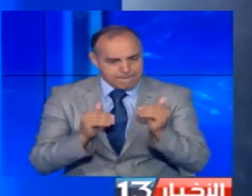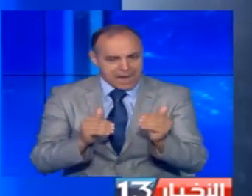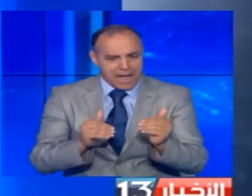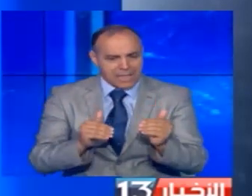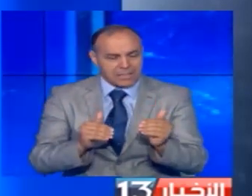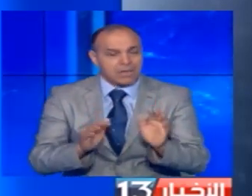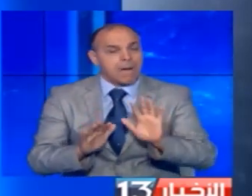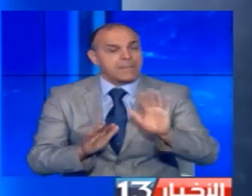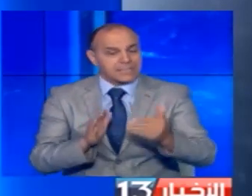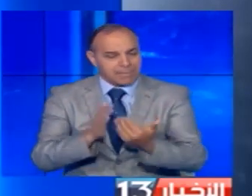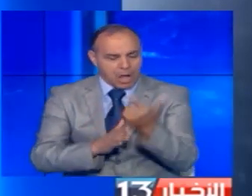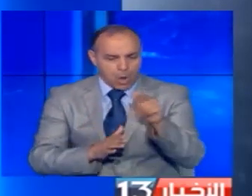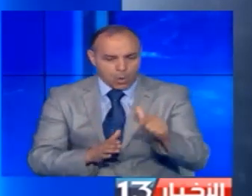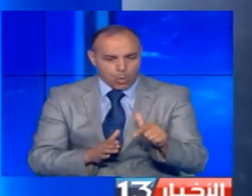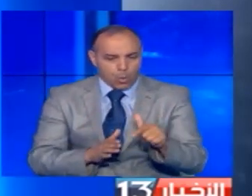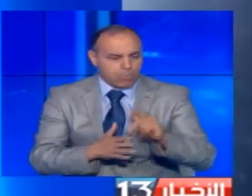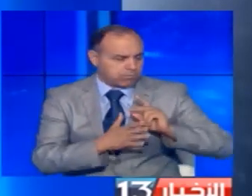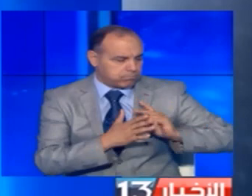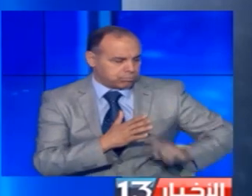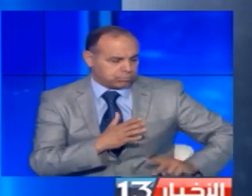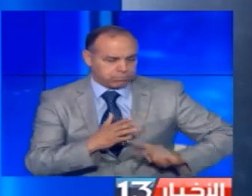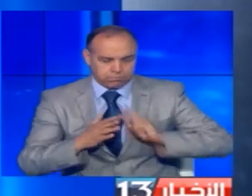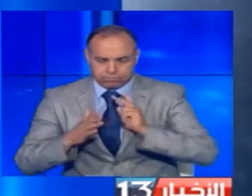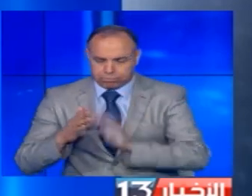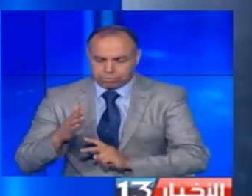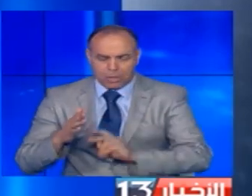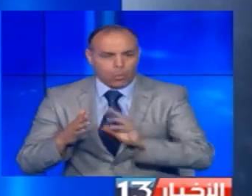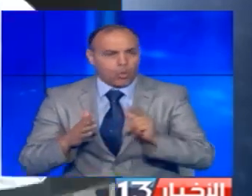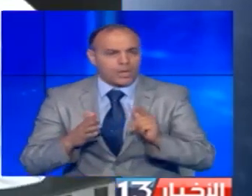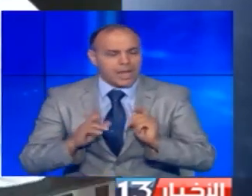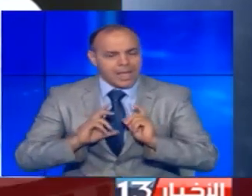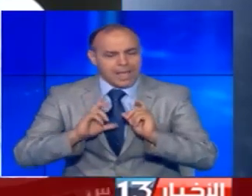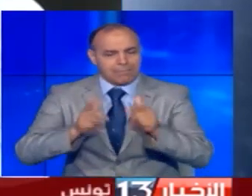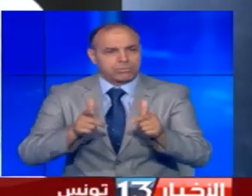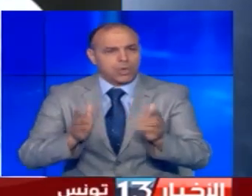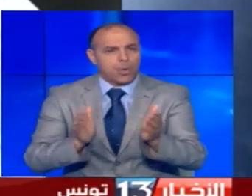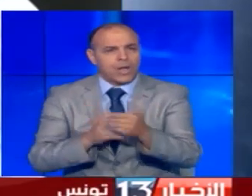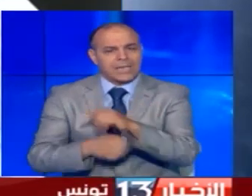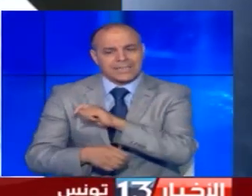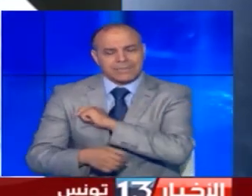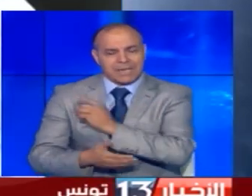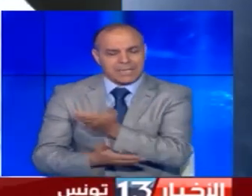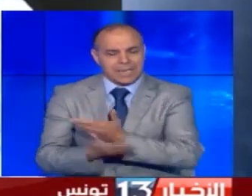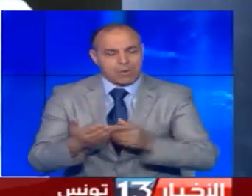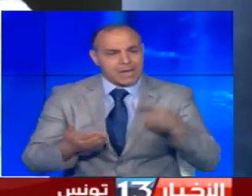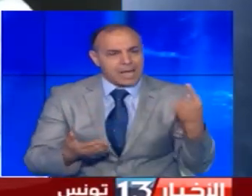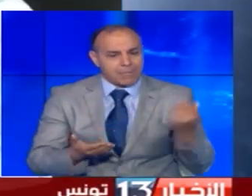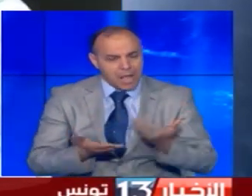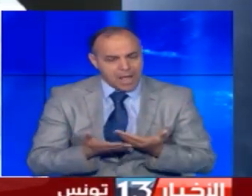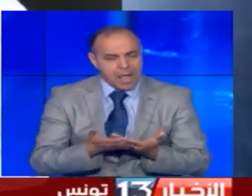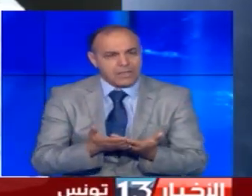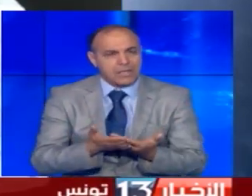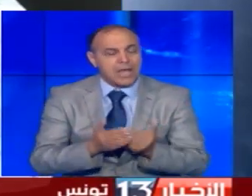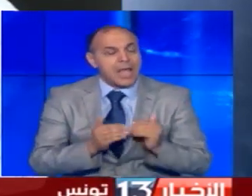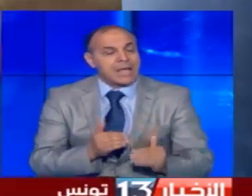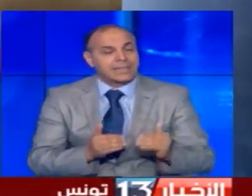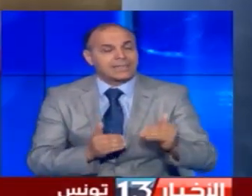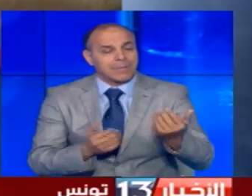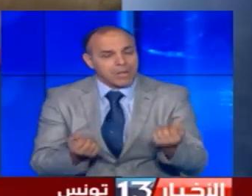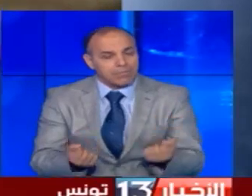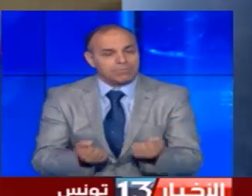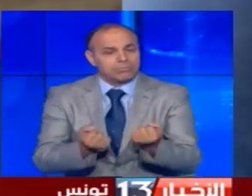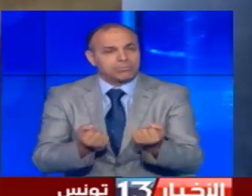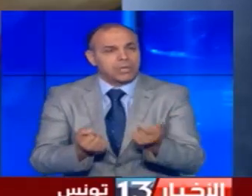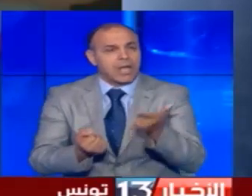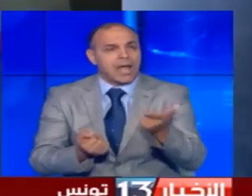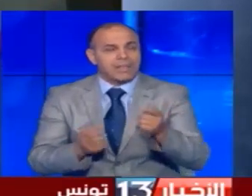تم صباح اليوم امضاء اتفاقيه اتفاقيه هبه مع الوكاله الاسبانيه للتعاون الدولي نجاه المياه وتتنزل